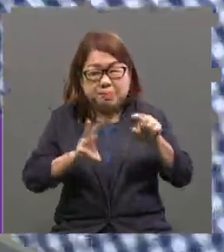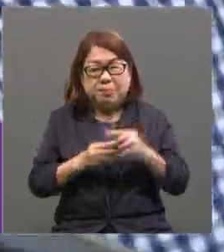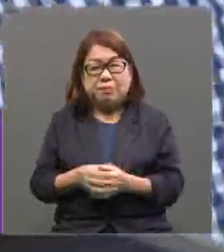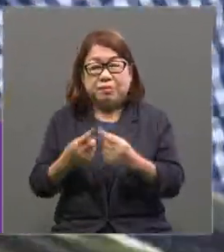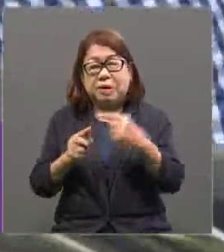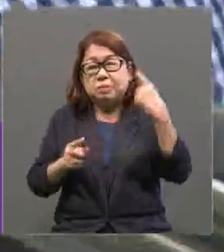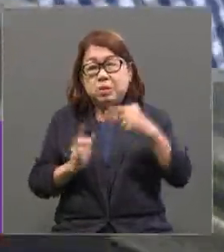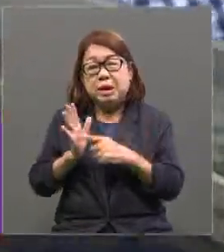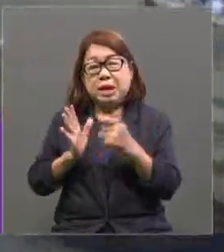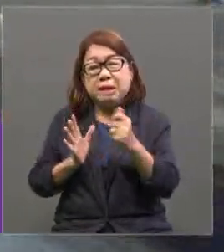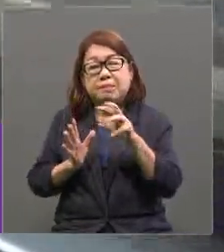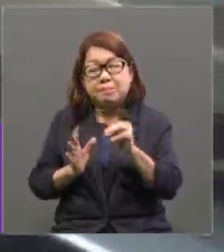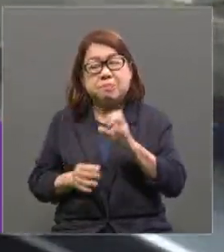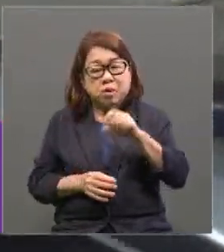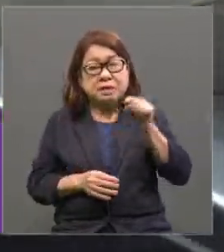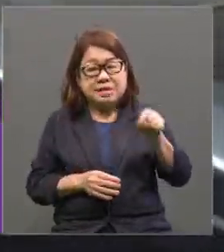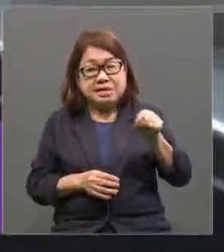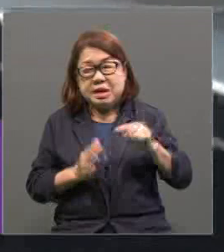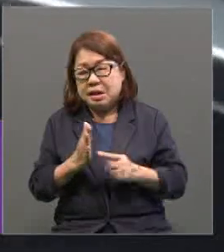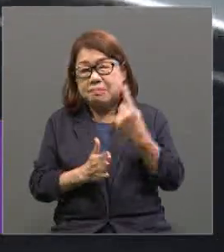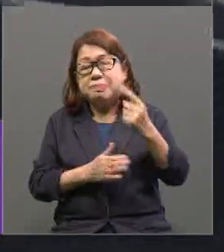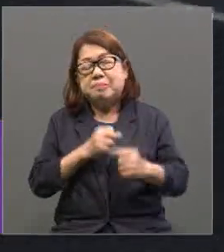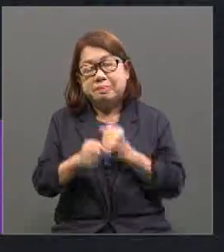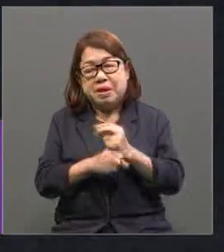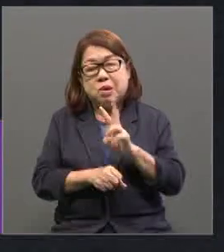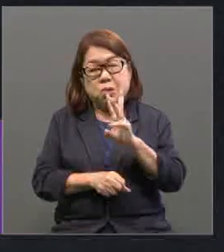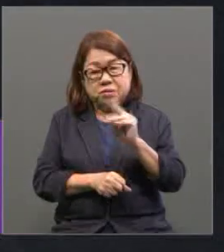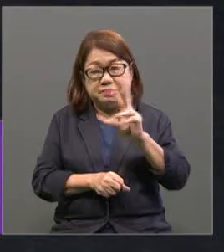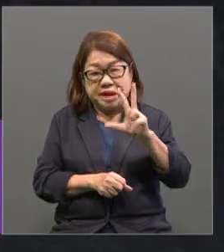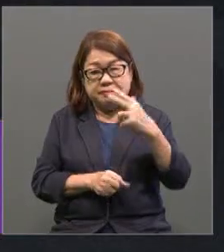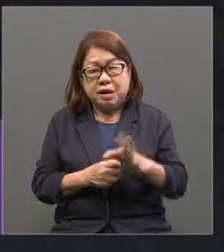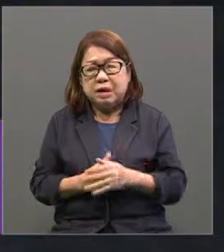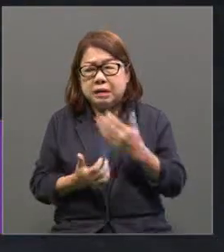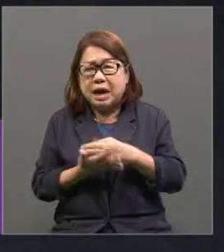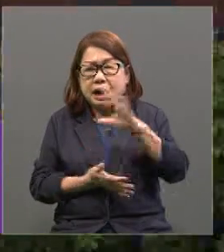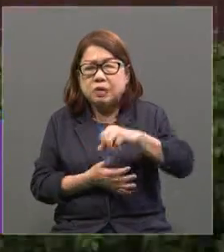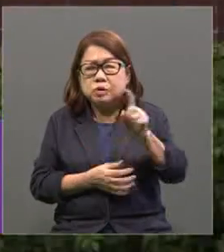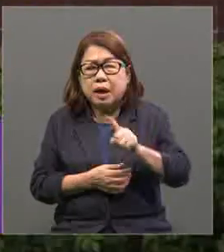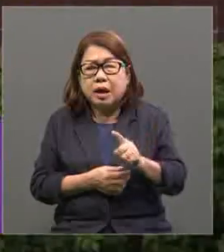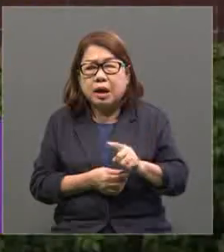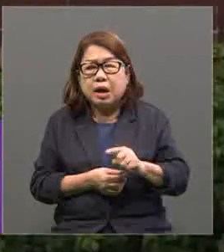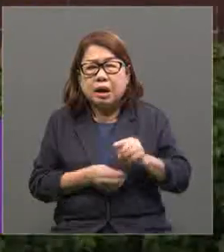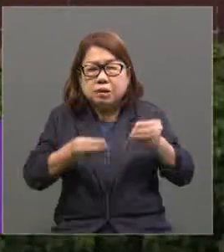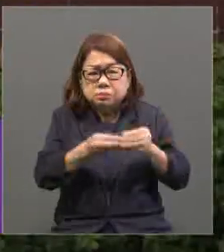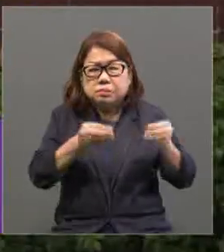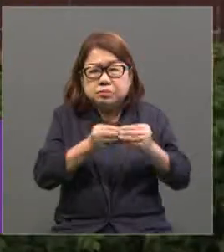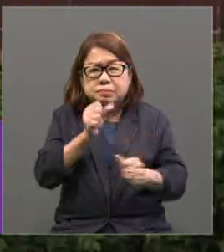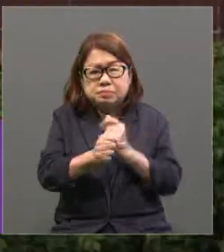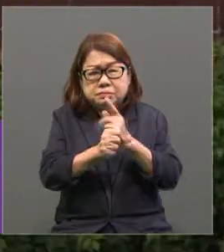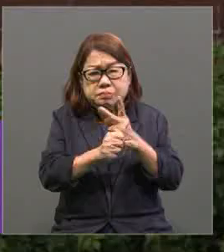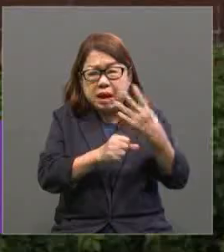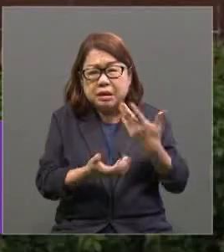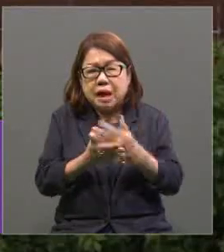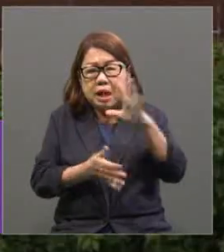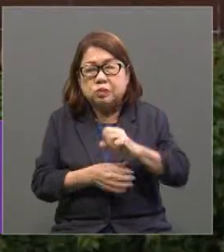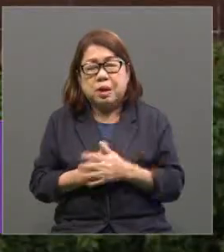แอมเนี่ยยอมรับว่าเล่นเว็บนี้แหละมาตั้งแต่ปี2563แล้วถามว่าเอาเงินมาจากไหนเล่นมาตั้งหลายปีขนาดนี้คือเขาบ